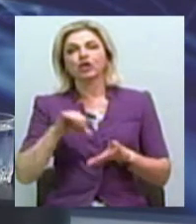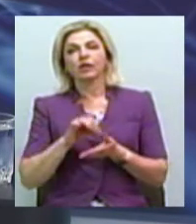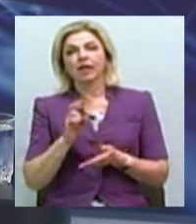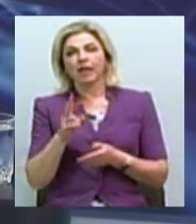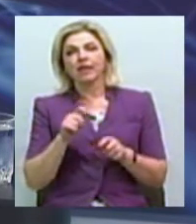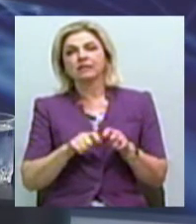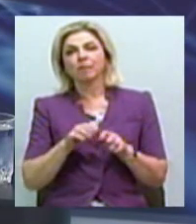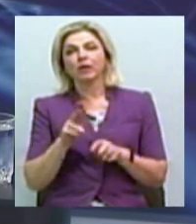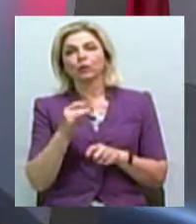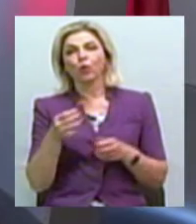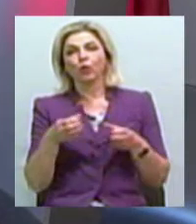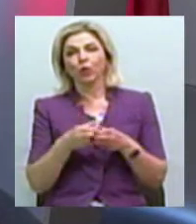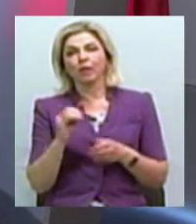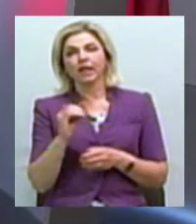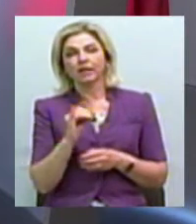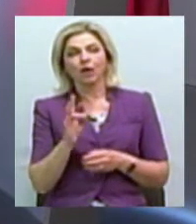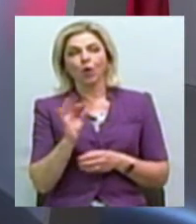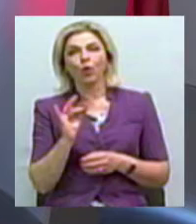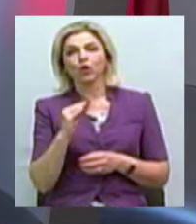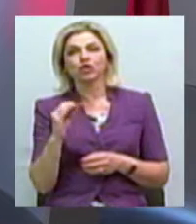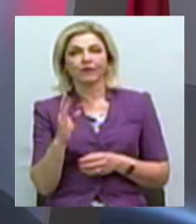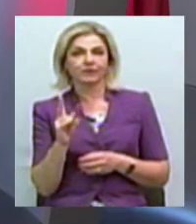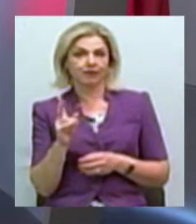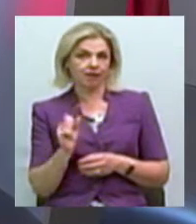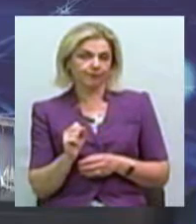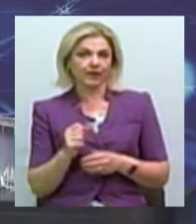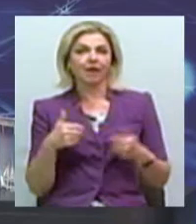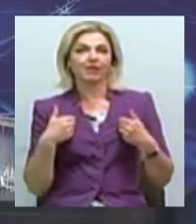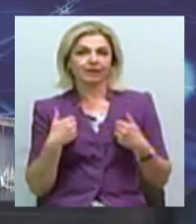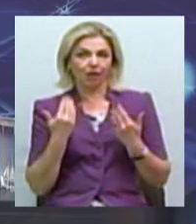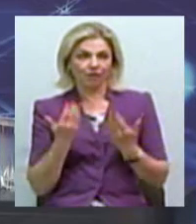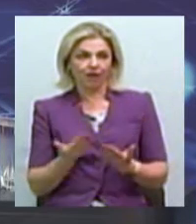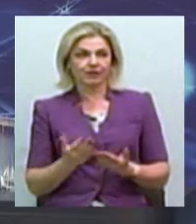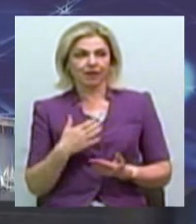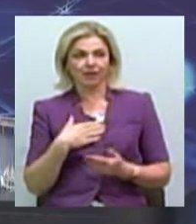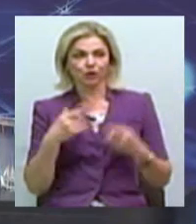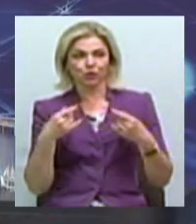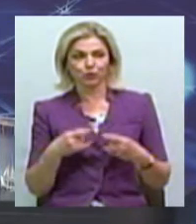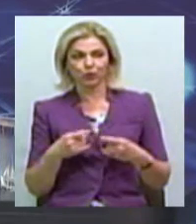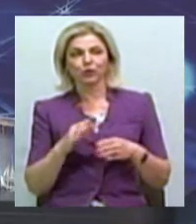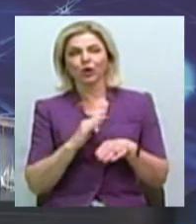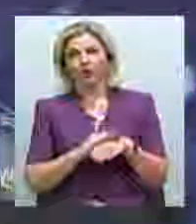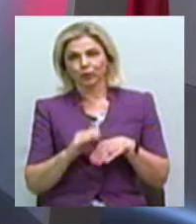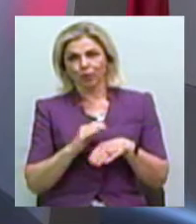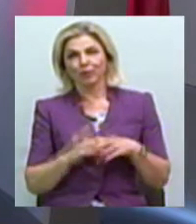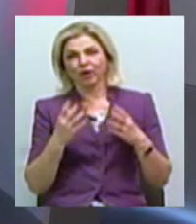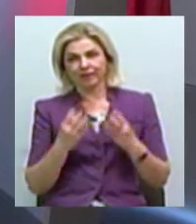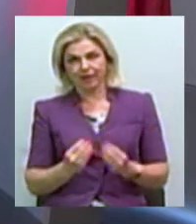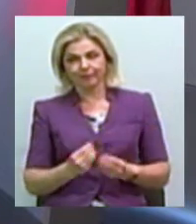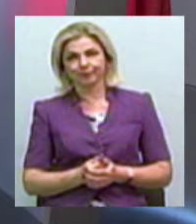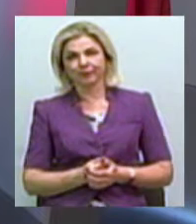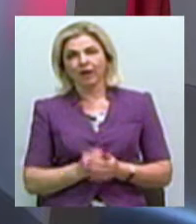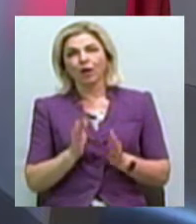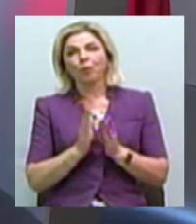експертної групи Інга Хоржевська. Інга, я тебе вітаю в нашій студії. Доброго дня, Анета. Інга, будь